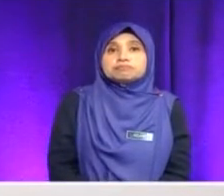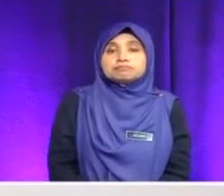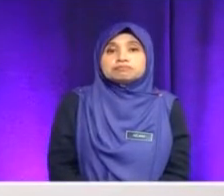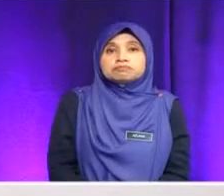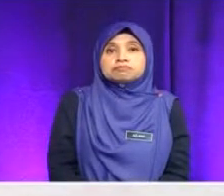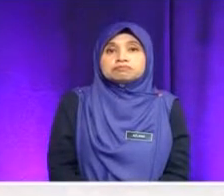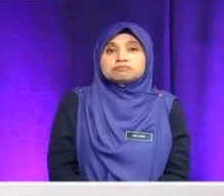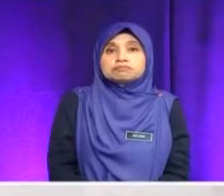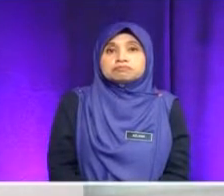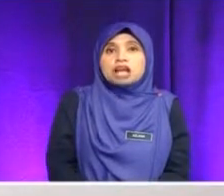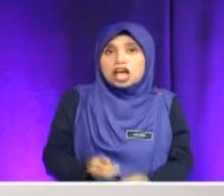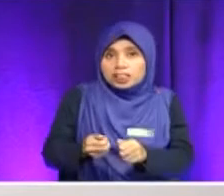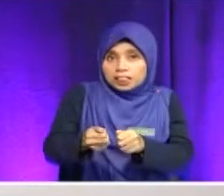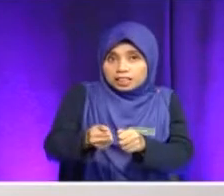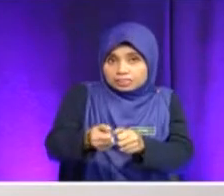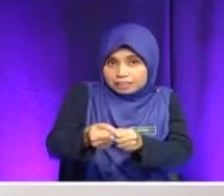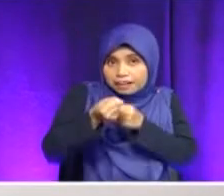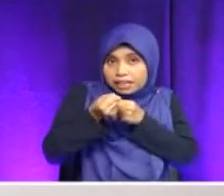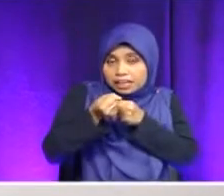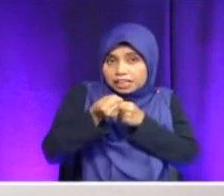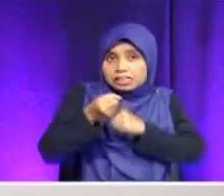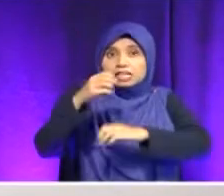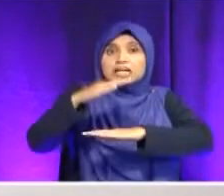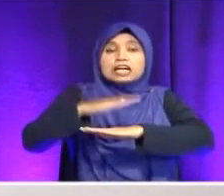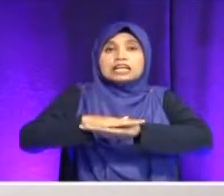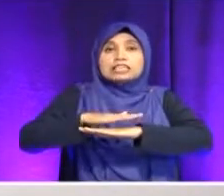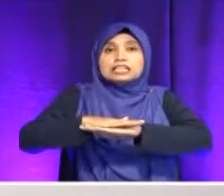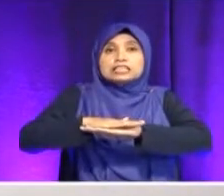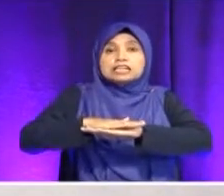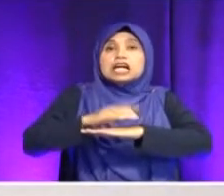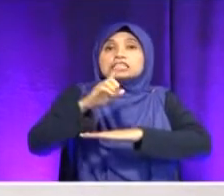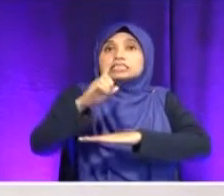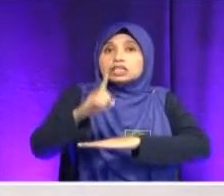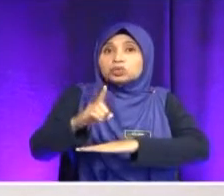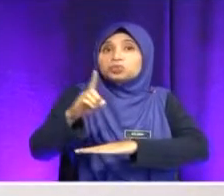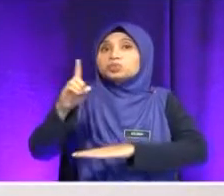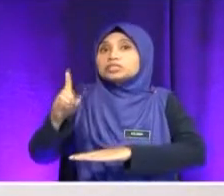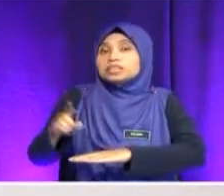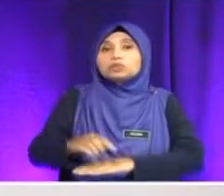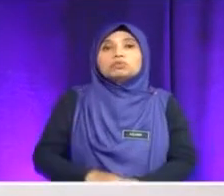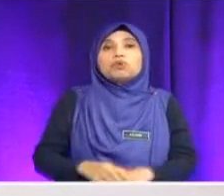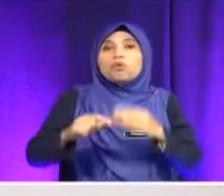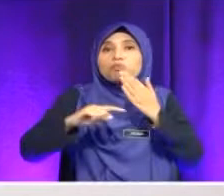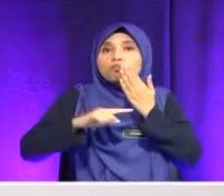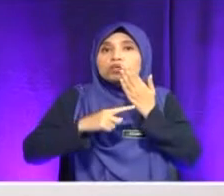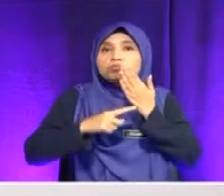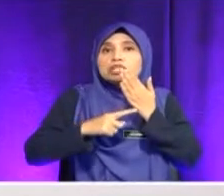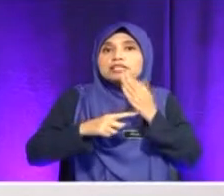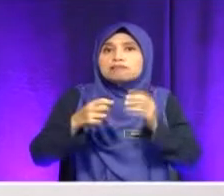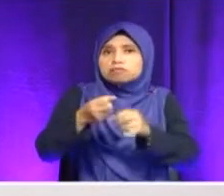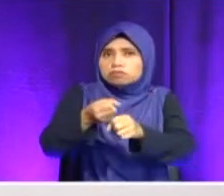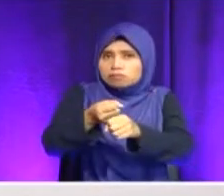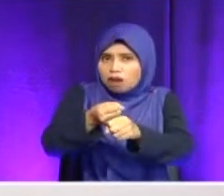oke kemudian tarik Oh tadi kata si besarkanlah satu persatu Oh ya Mulai ditarik paling Kuala ya